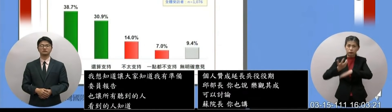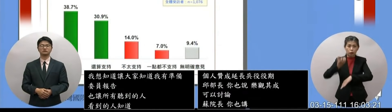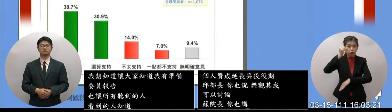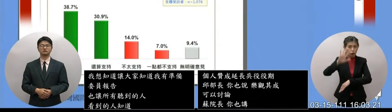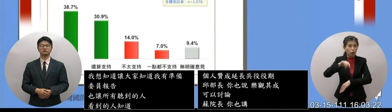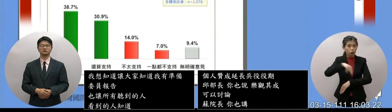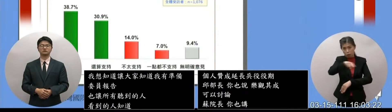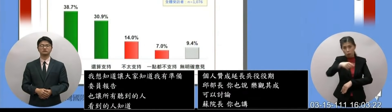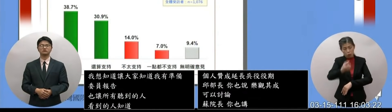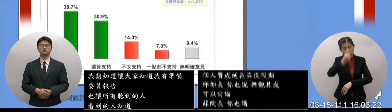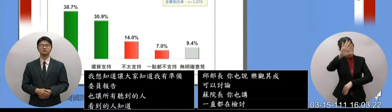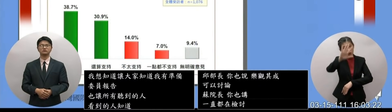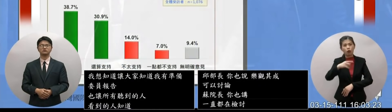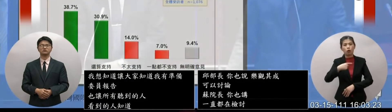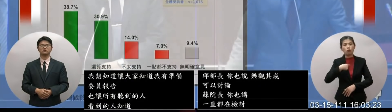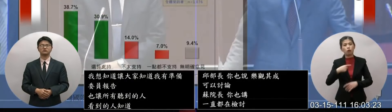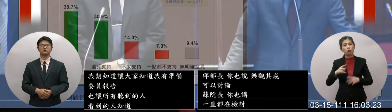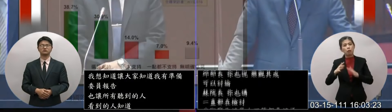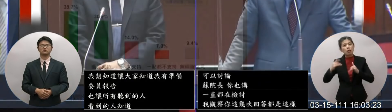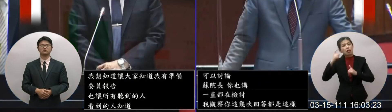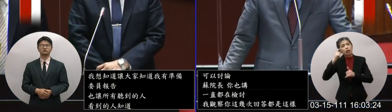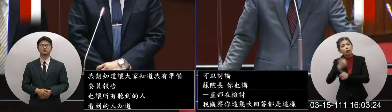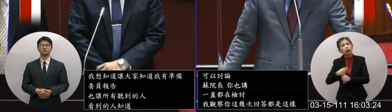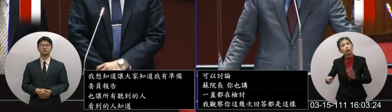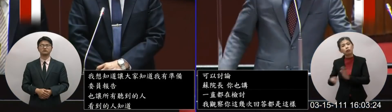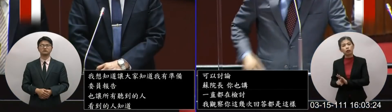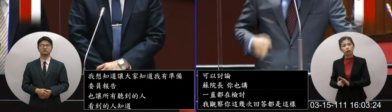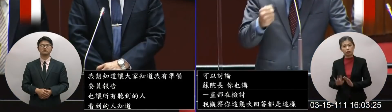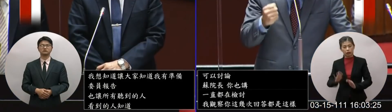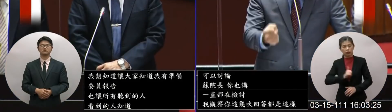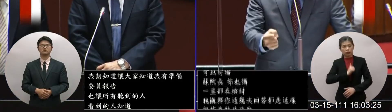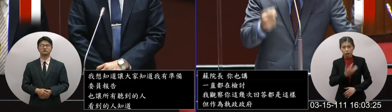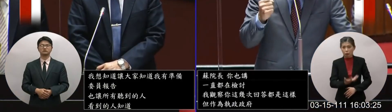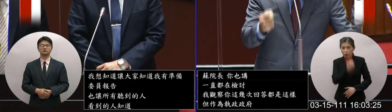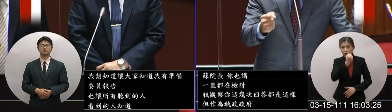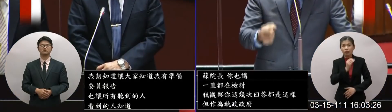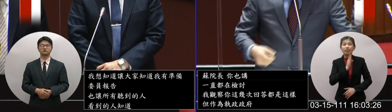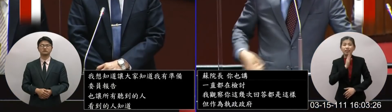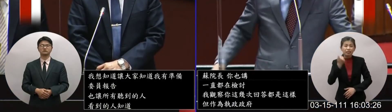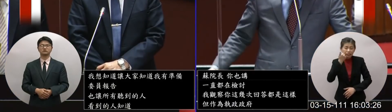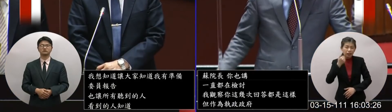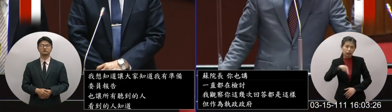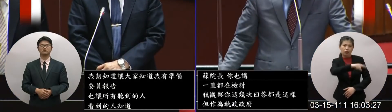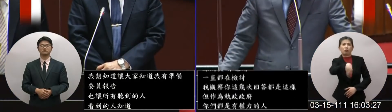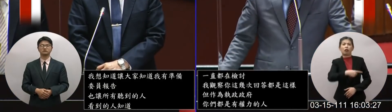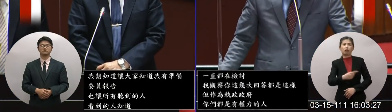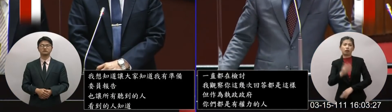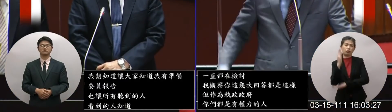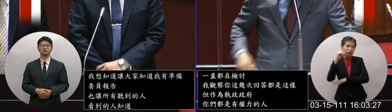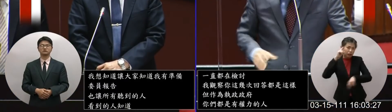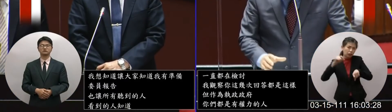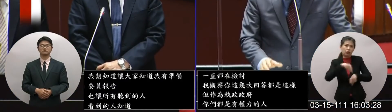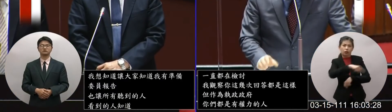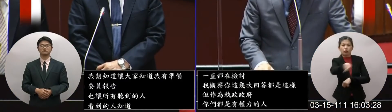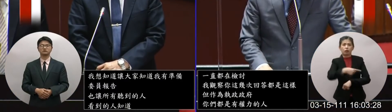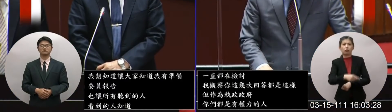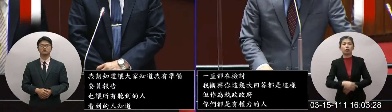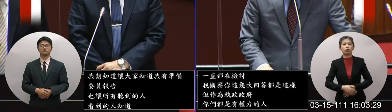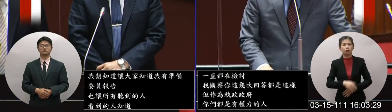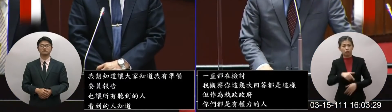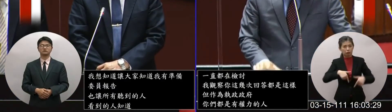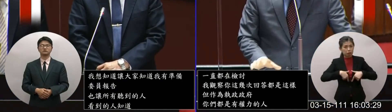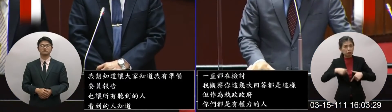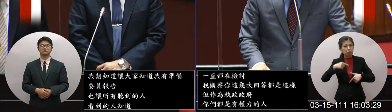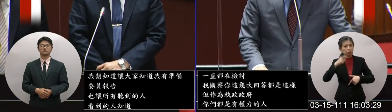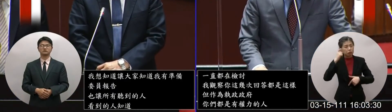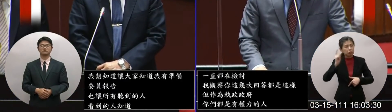们都是有权力的人，我只是一个名代而已，你们是握有权力握有决策的人，你们的态度是什